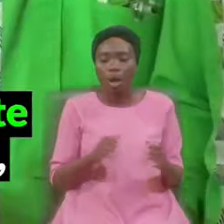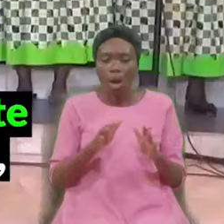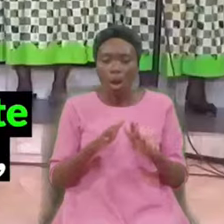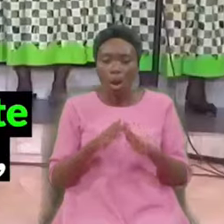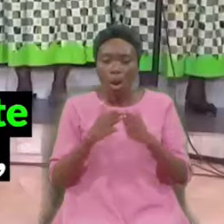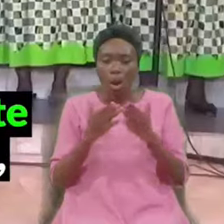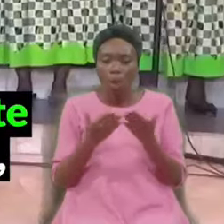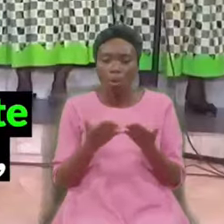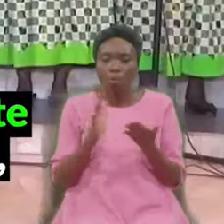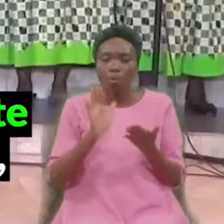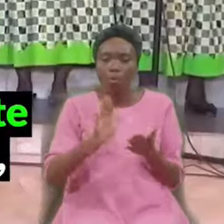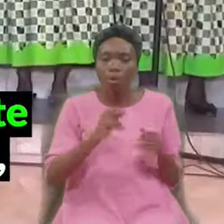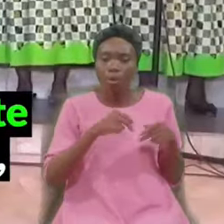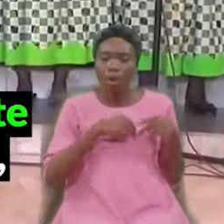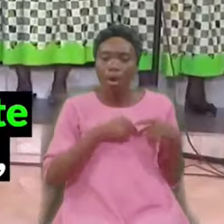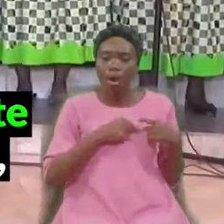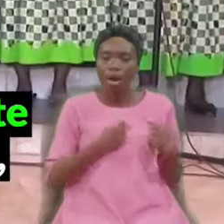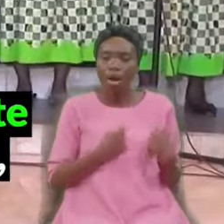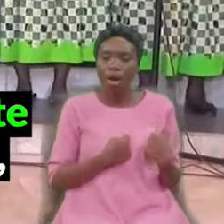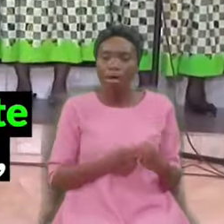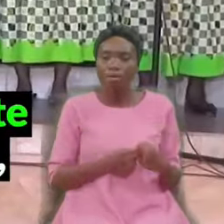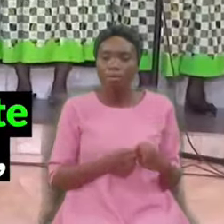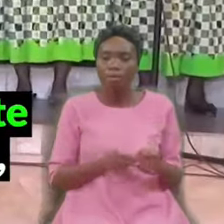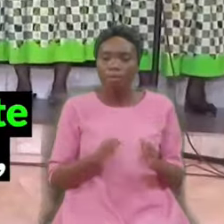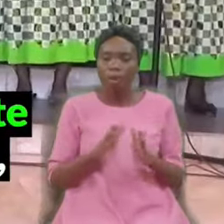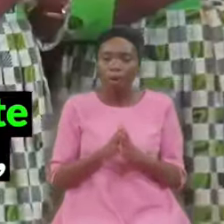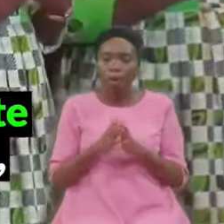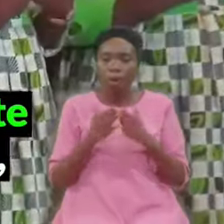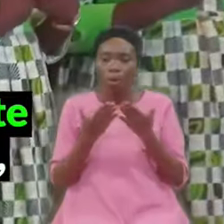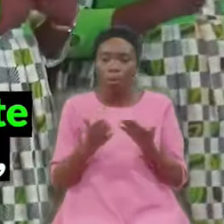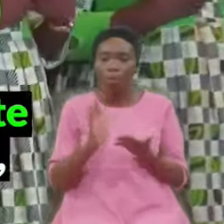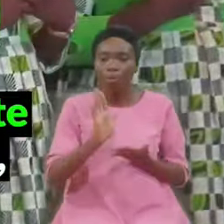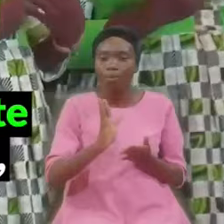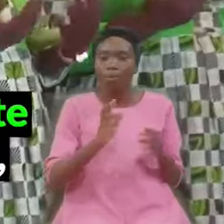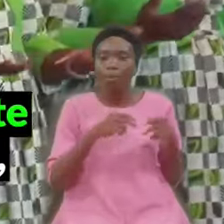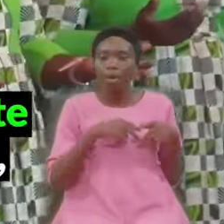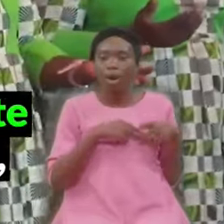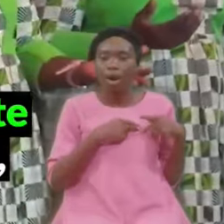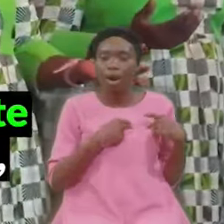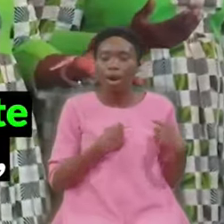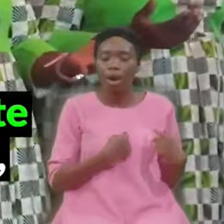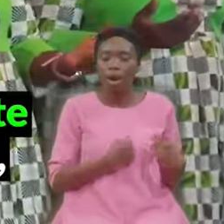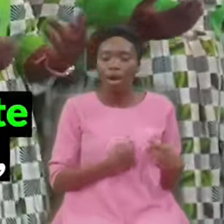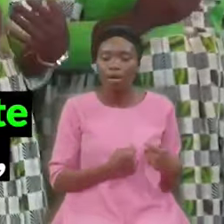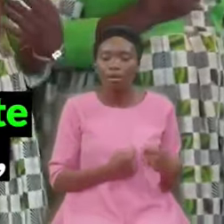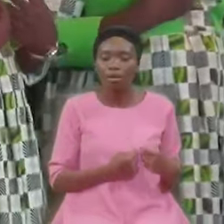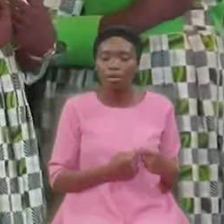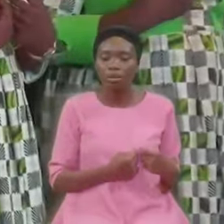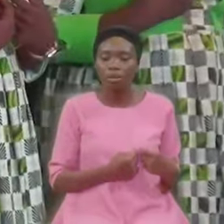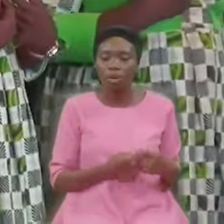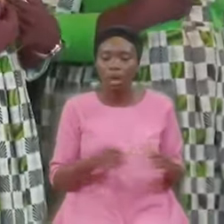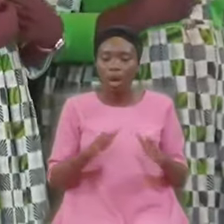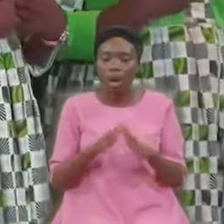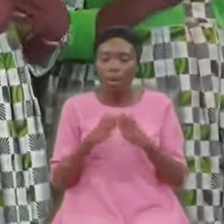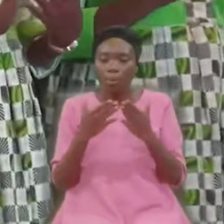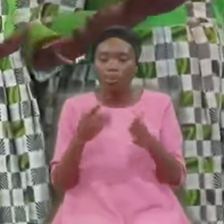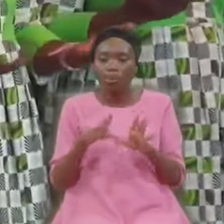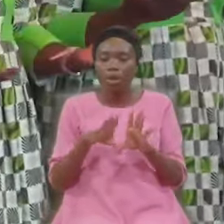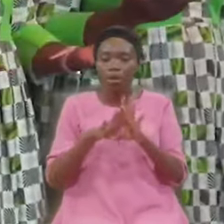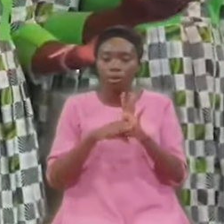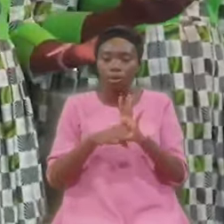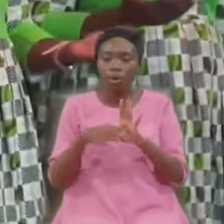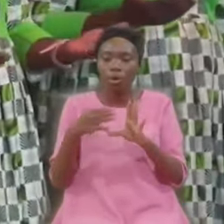Ouvre-lui. Ouvre la porte. Ouvre-lui. Ouvre la porte. Ouvre